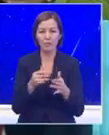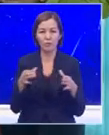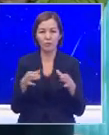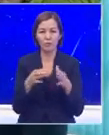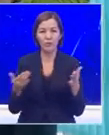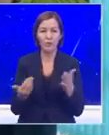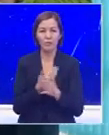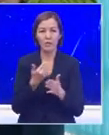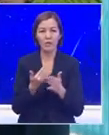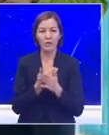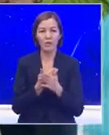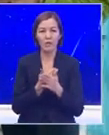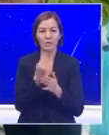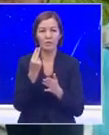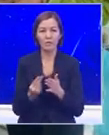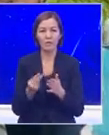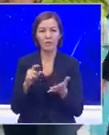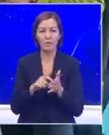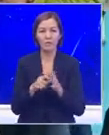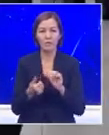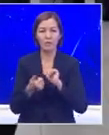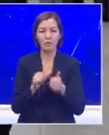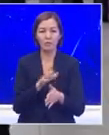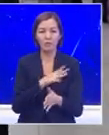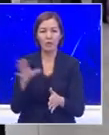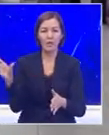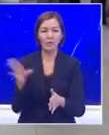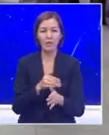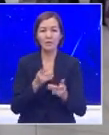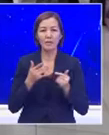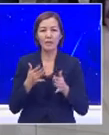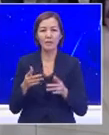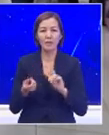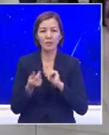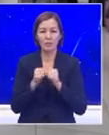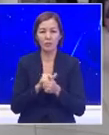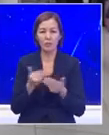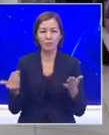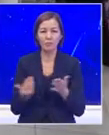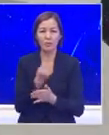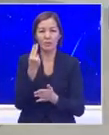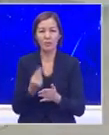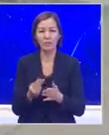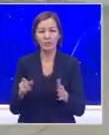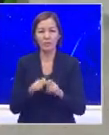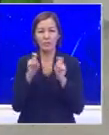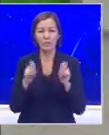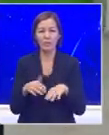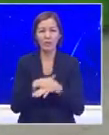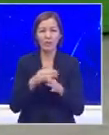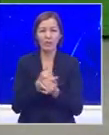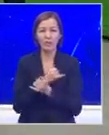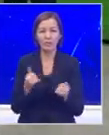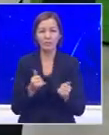жаңа форматта цифрлық кеңсеге ауыстырылды. Барлығы заман талабына сай өзгеріп, жаңа цифрлық кеңсе ашылды. Халыққа қызмет